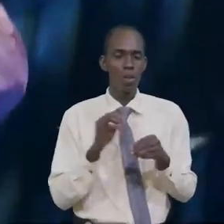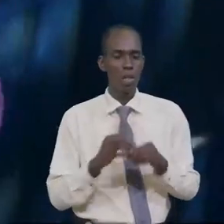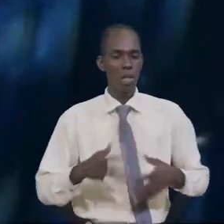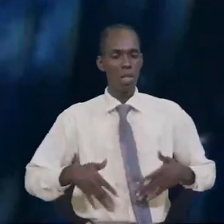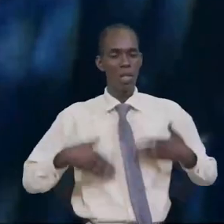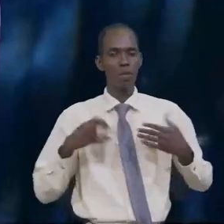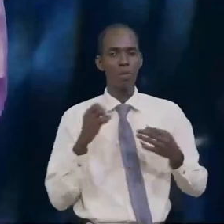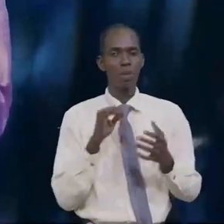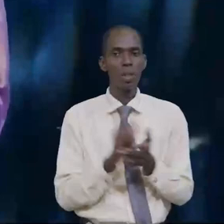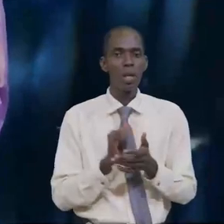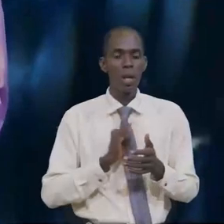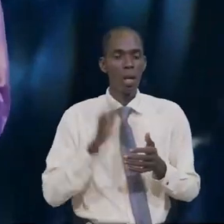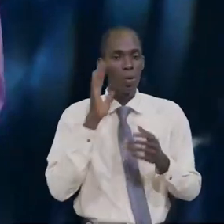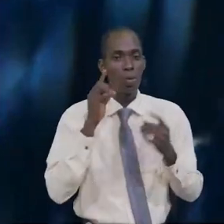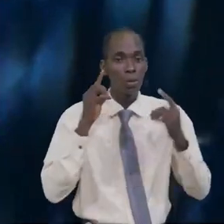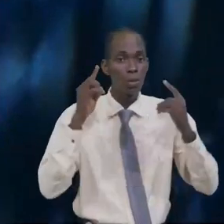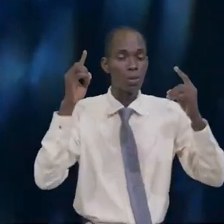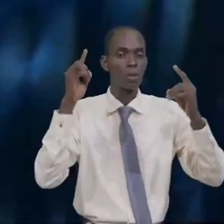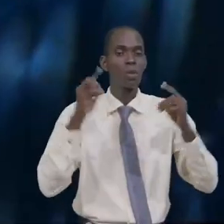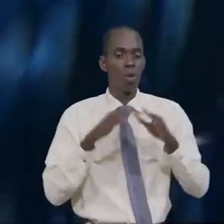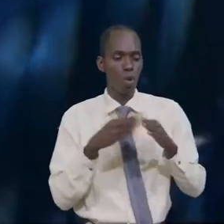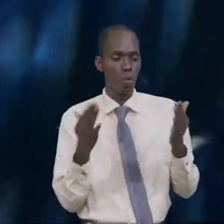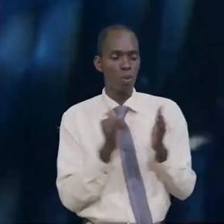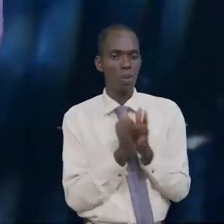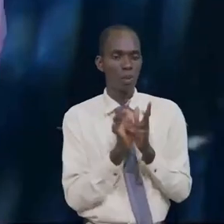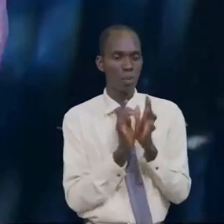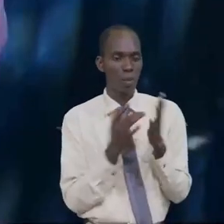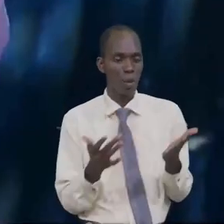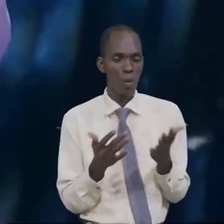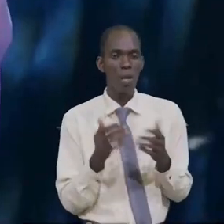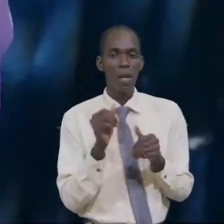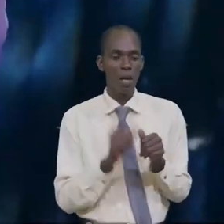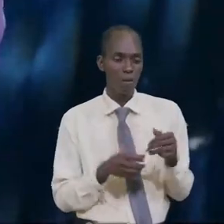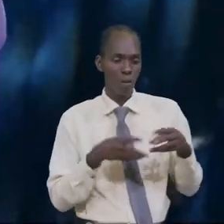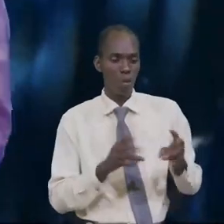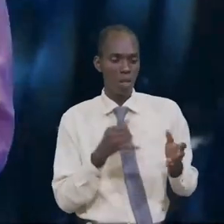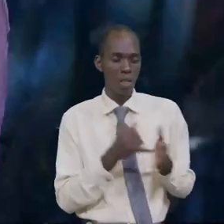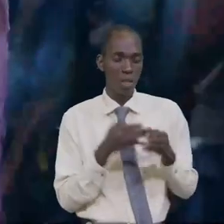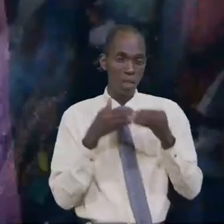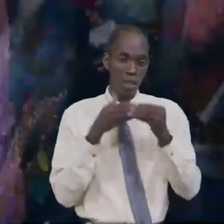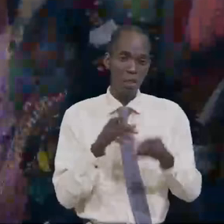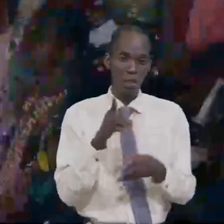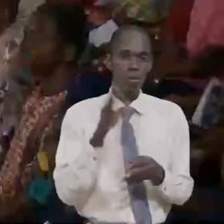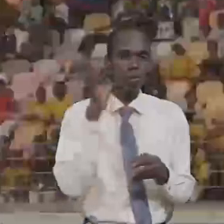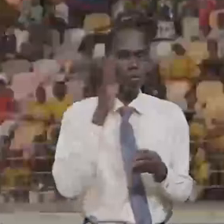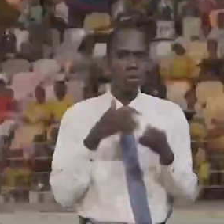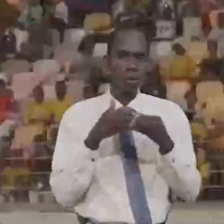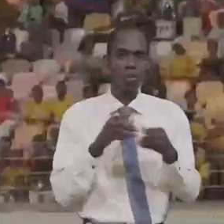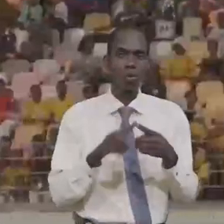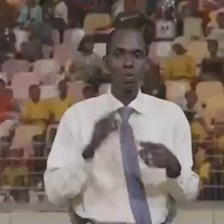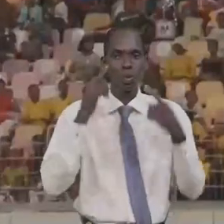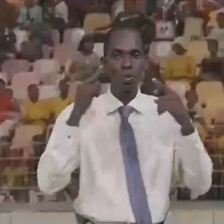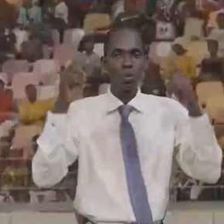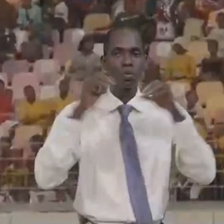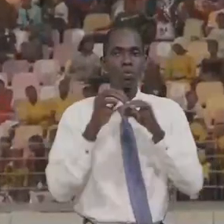réussir ouvre la Bible elle te conduit dans toutes les directions et te donnera au succès que ce livre de la loi